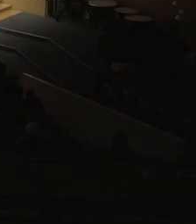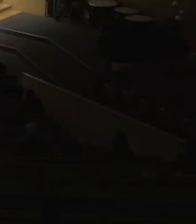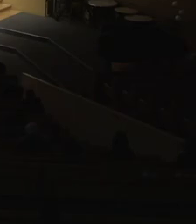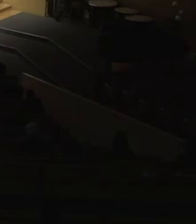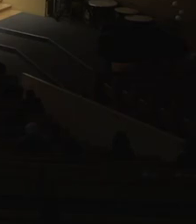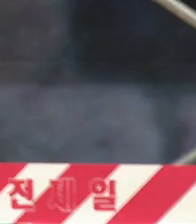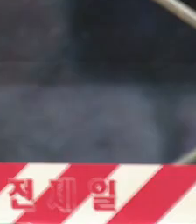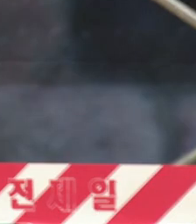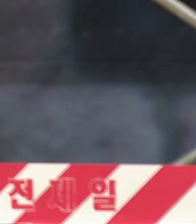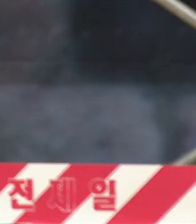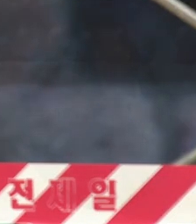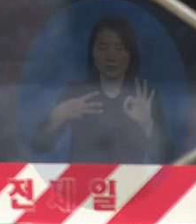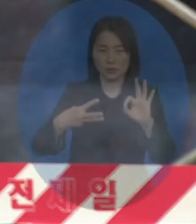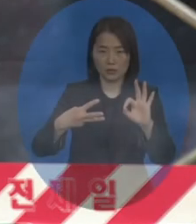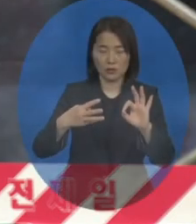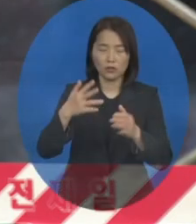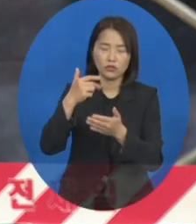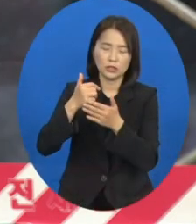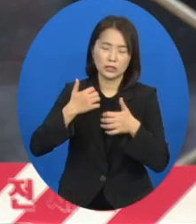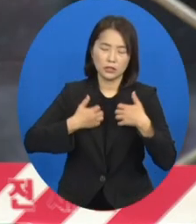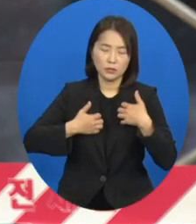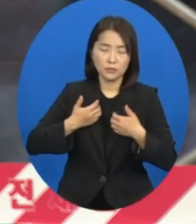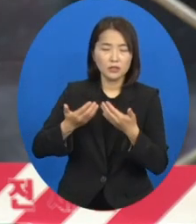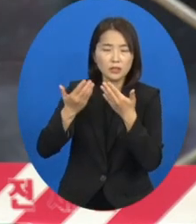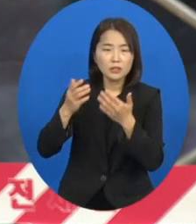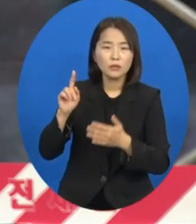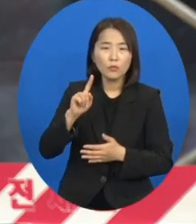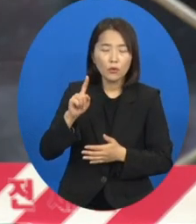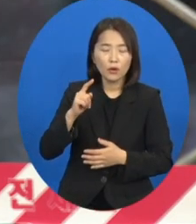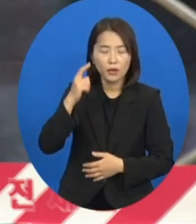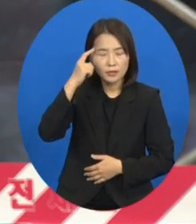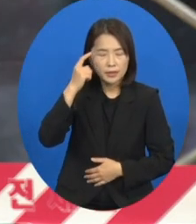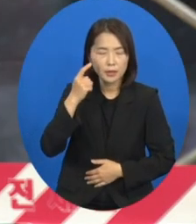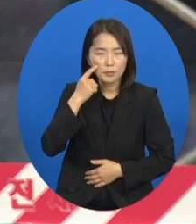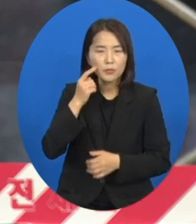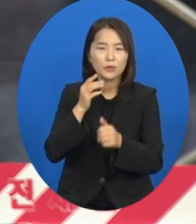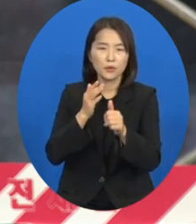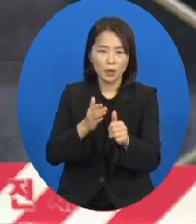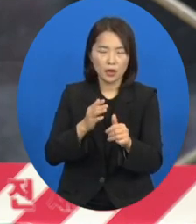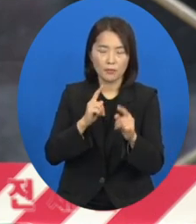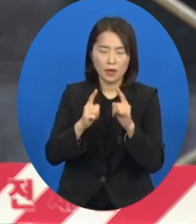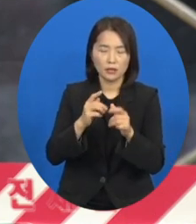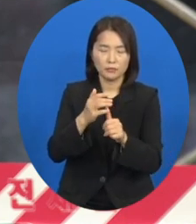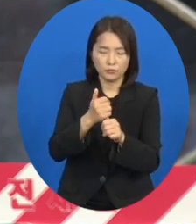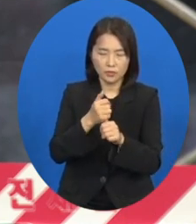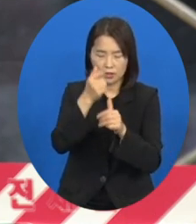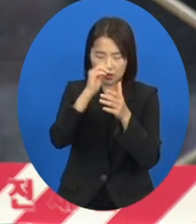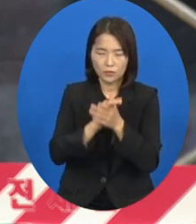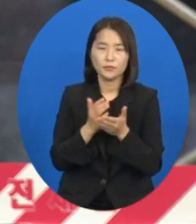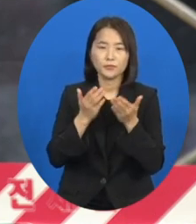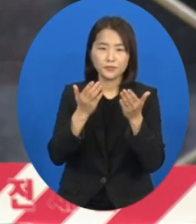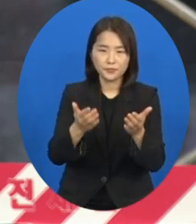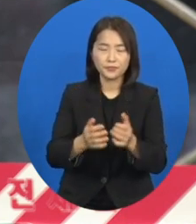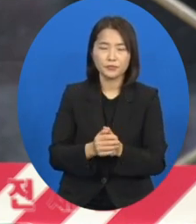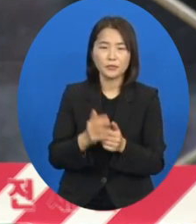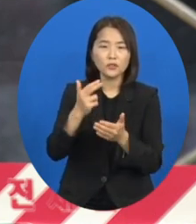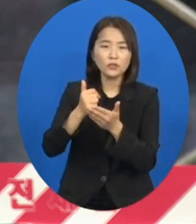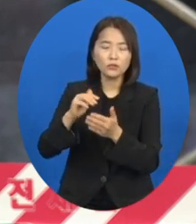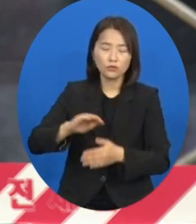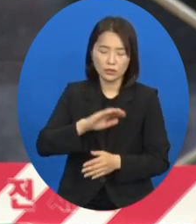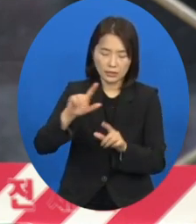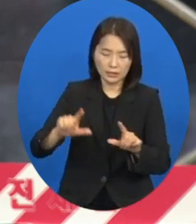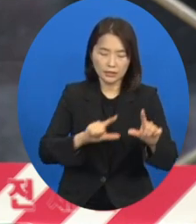10절 말씀 주를 기쁘시게 할 것이 무엇인가 시험하여 보라. 이 말씀 붙잡고 기도하겠습니다. 주님 우리의 삶